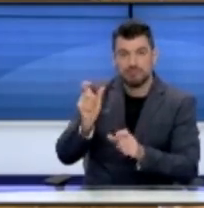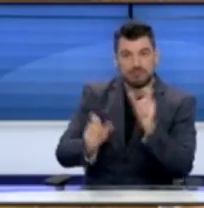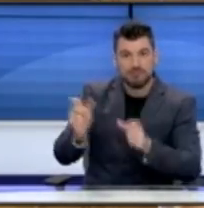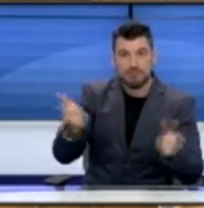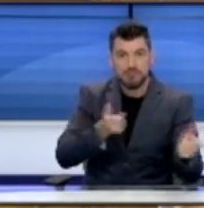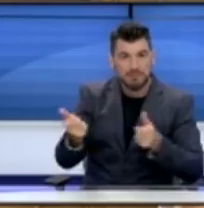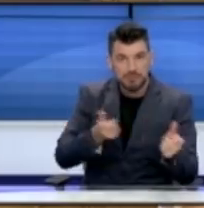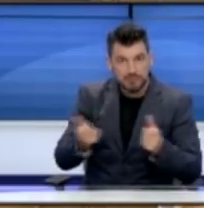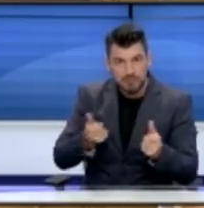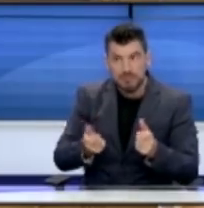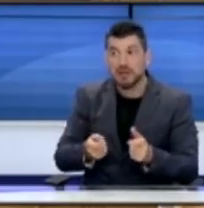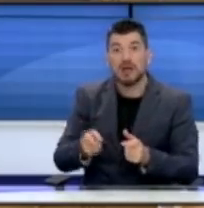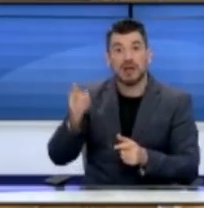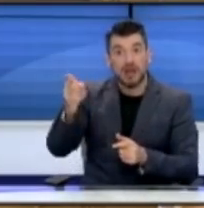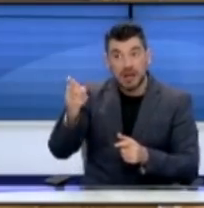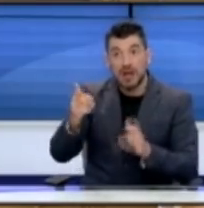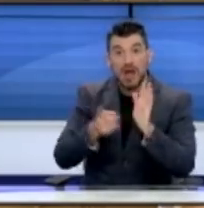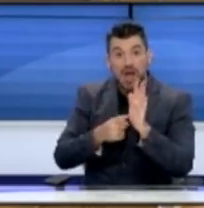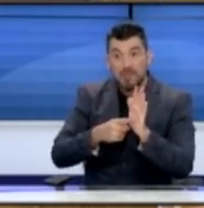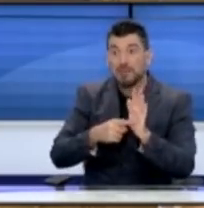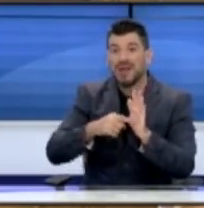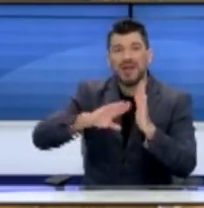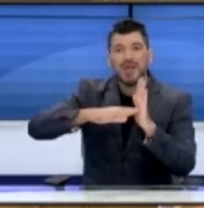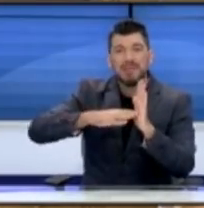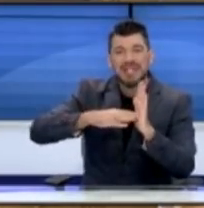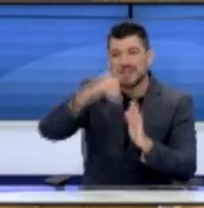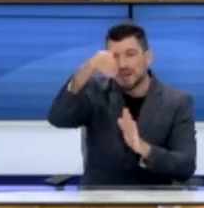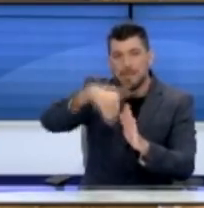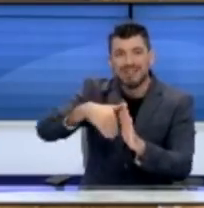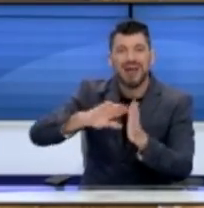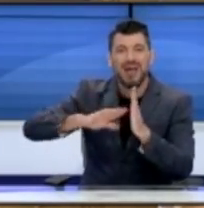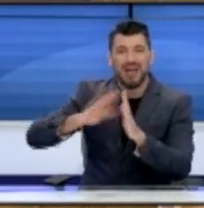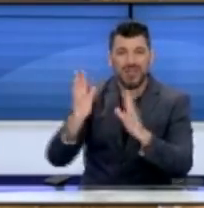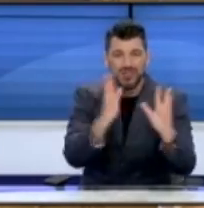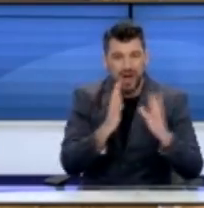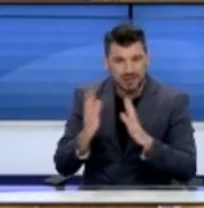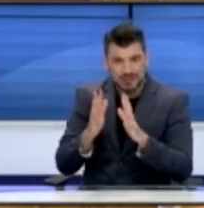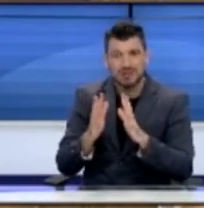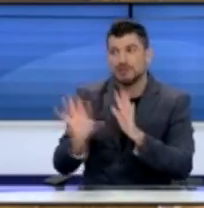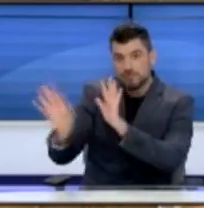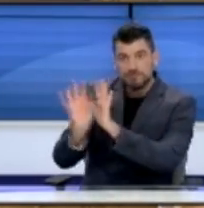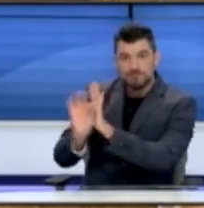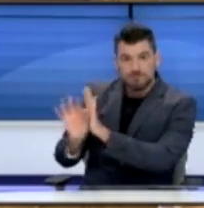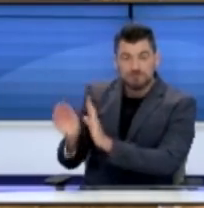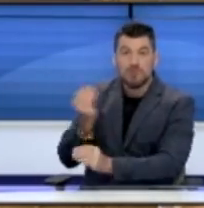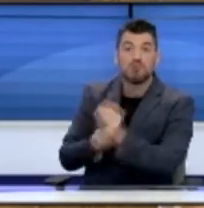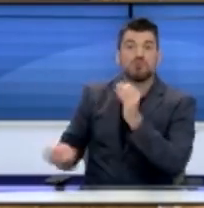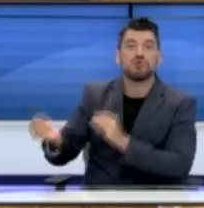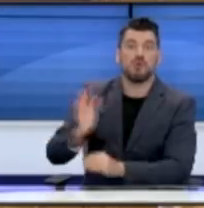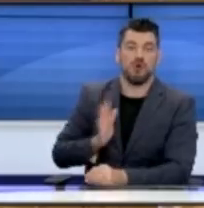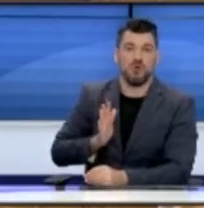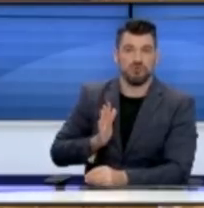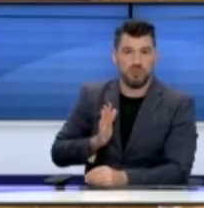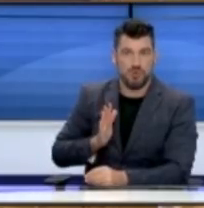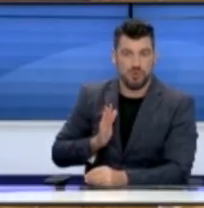να υλοποιήσετε μέσω των δασικών υπηρεσιών με προσλήψεις προσωπικού, επιστημονικού, δασεργατικού που θα χρησιμοποιηθεί για έργα